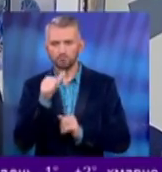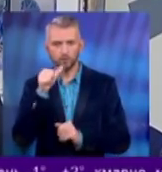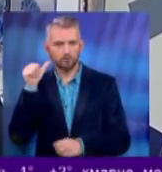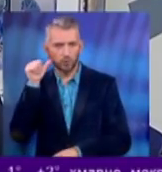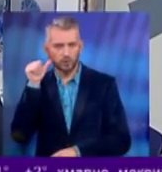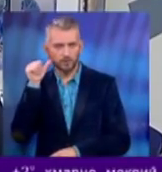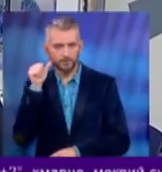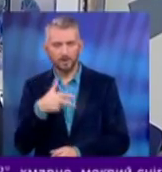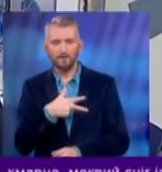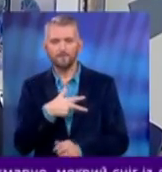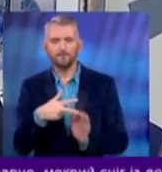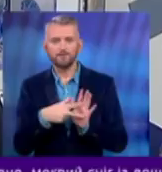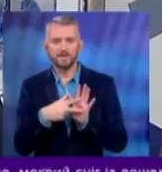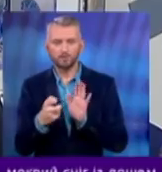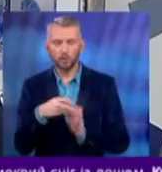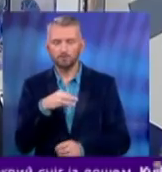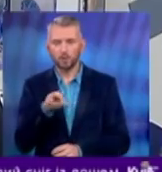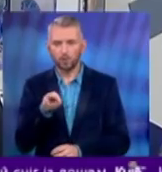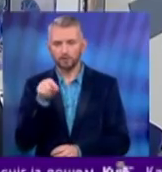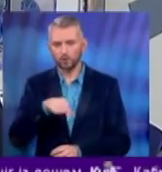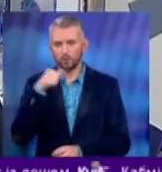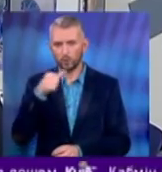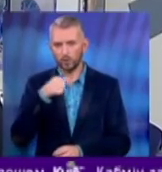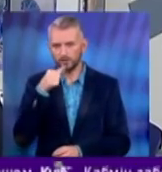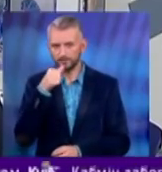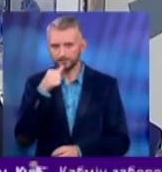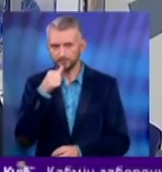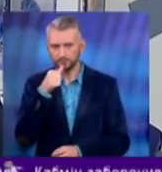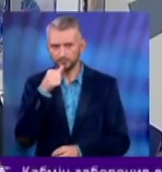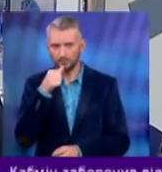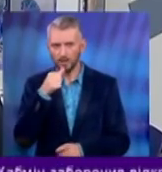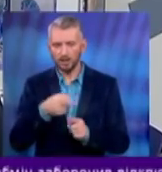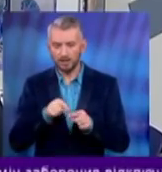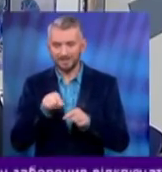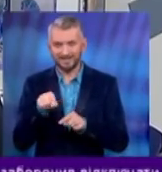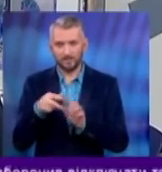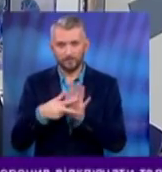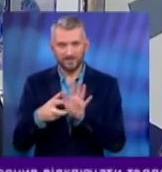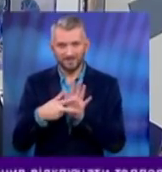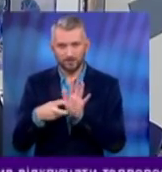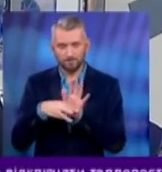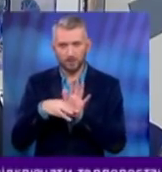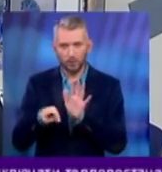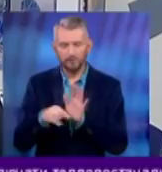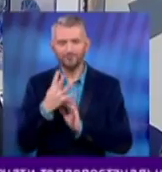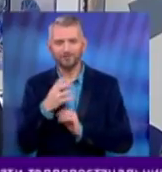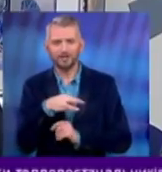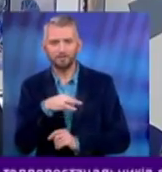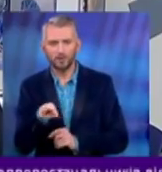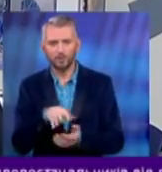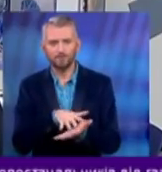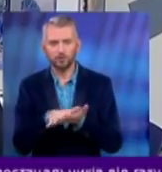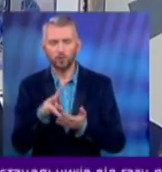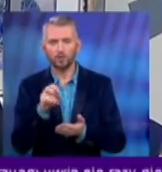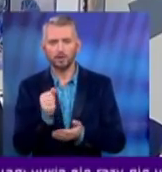році, 800 мільйонів в цьому році. З цих 800 мільйонів 400 мільйонів прийшло